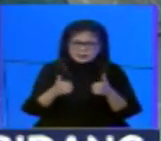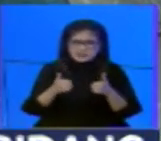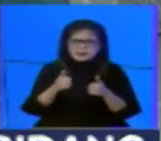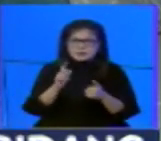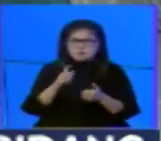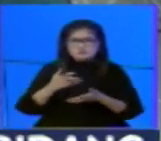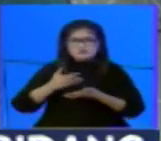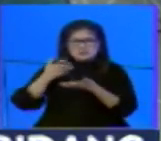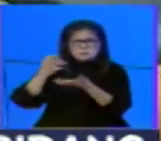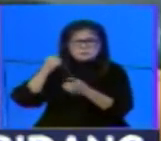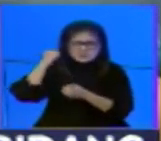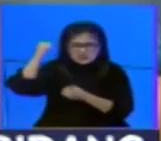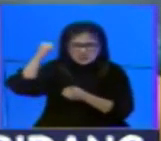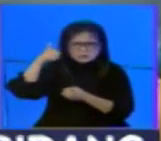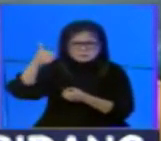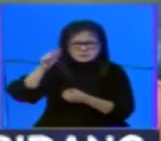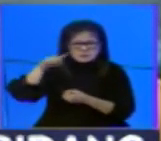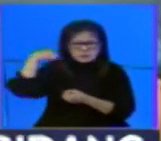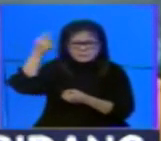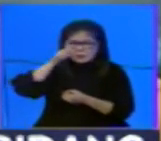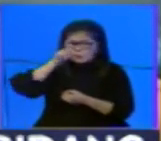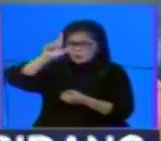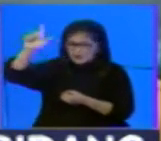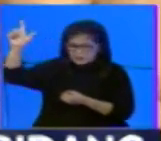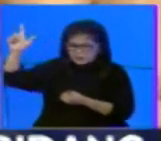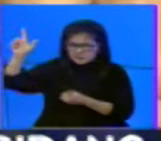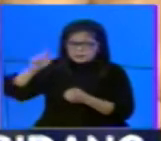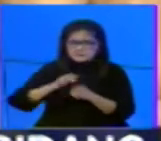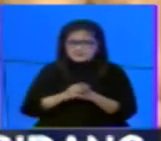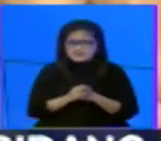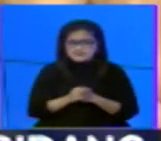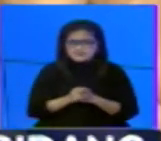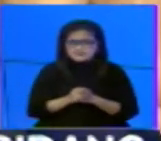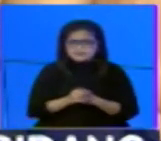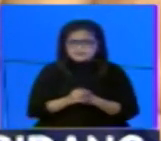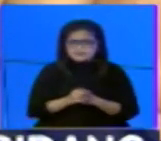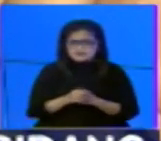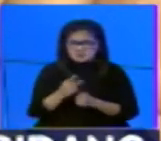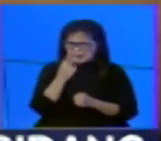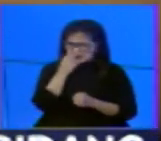berprestasi di luar negeri atau di dalam negeri ya. Dan menurut saya santri sekarang itu banyak